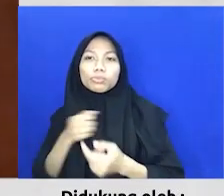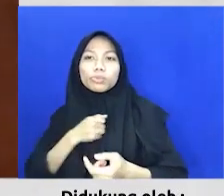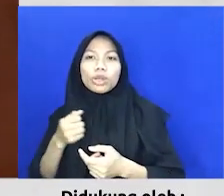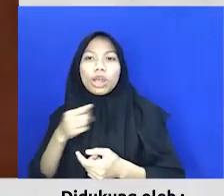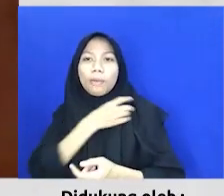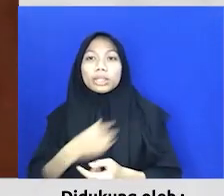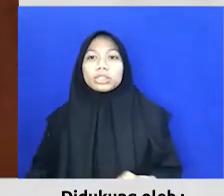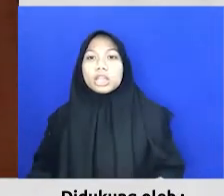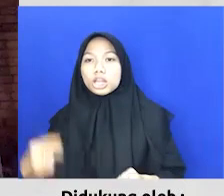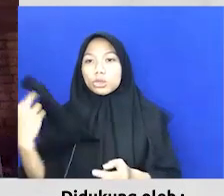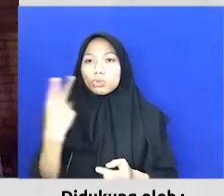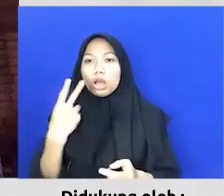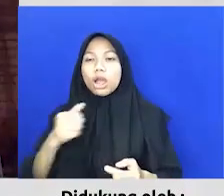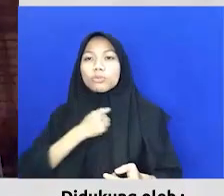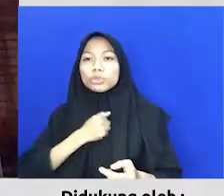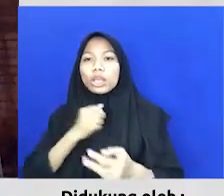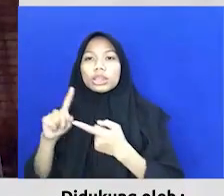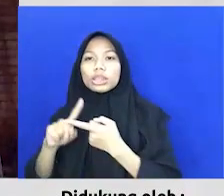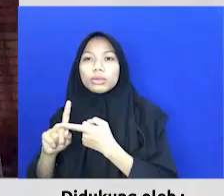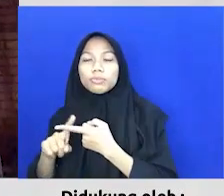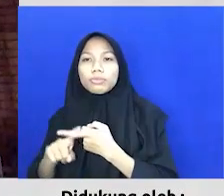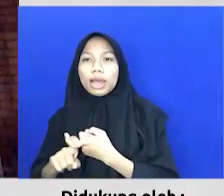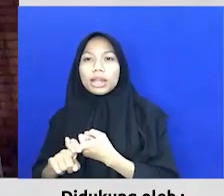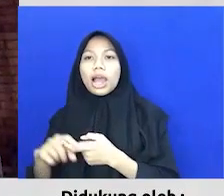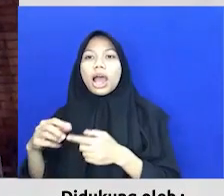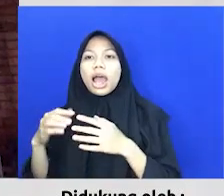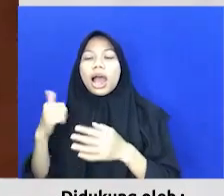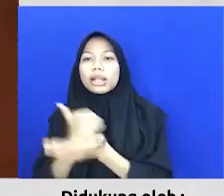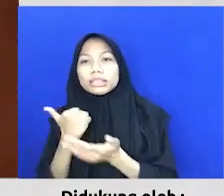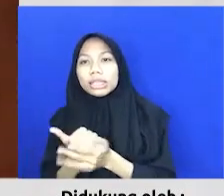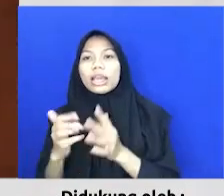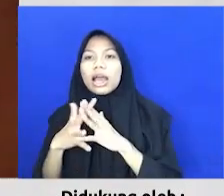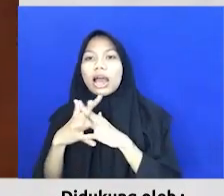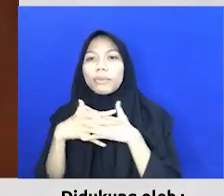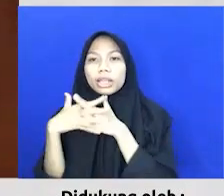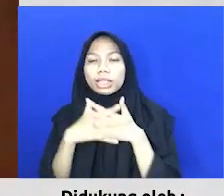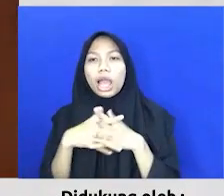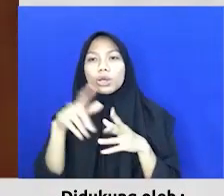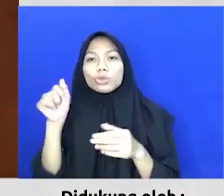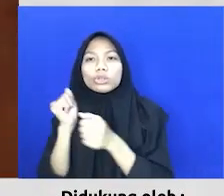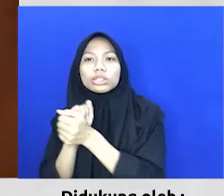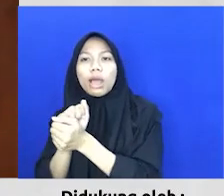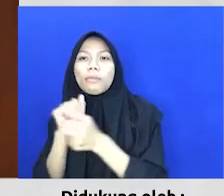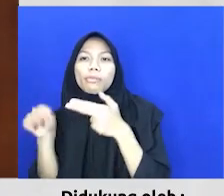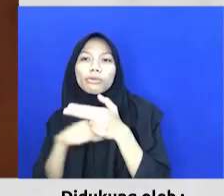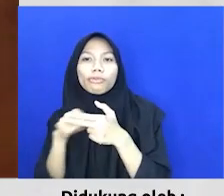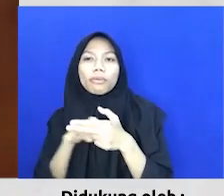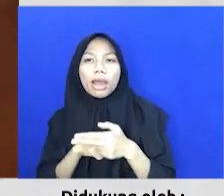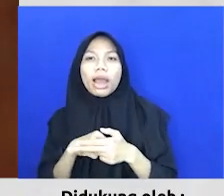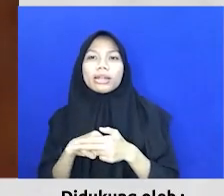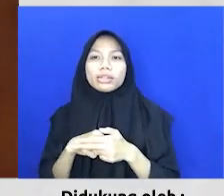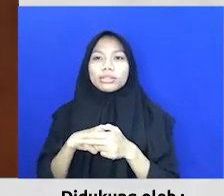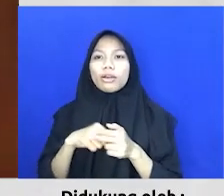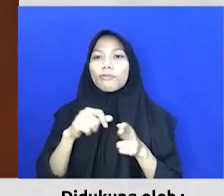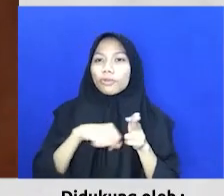Indonesia ya. Nanti bisa membantu kita. Bagaimana dia membantunya? Kalau Bapak sudah nonton film, tentu Bapak tidak